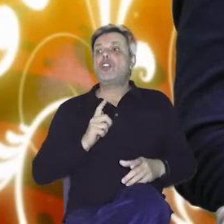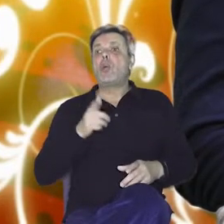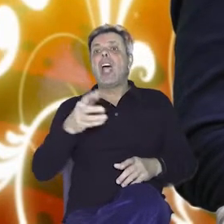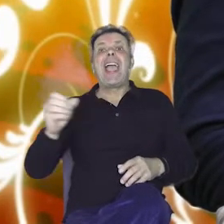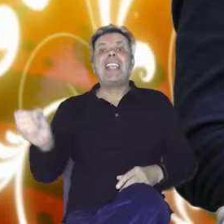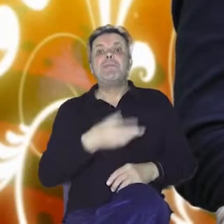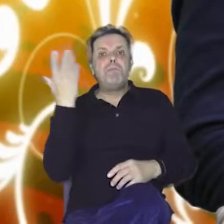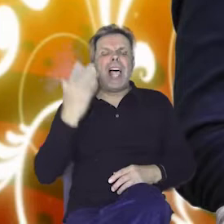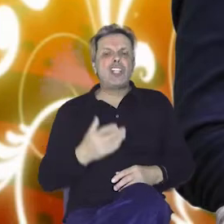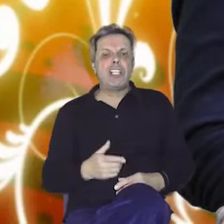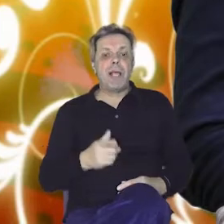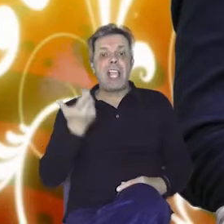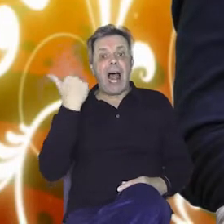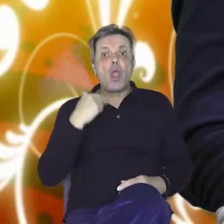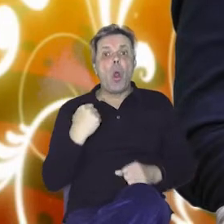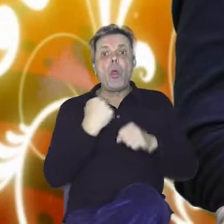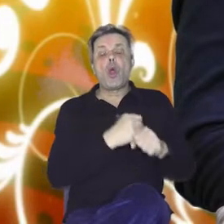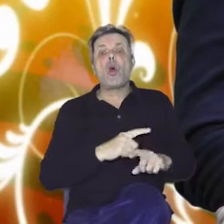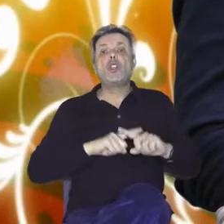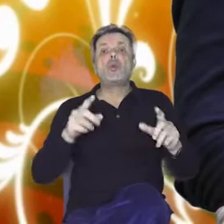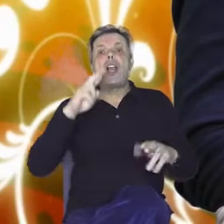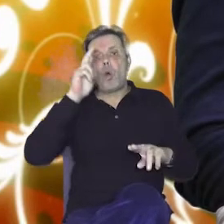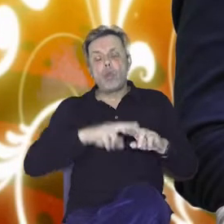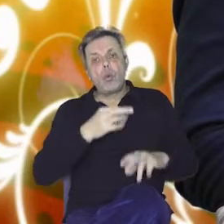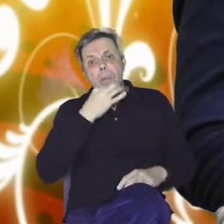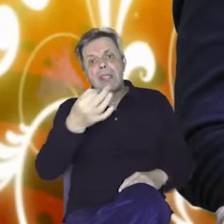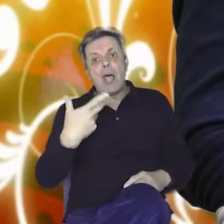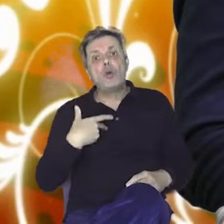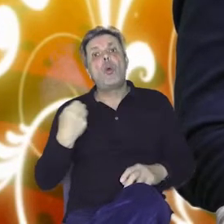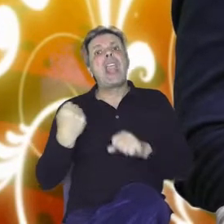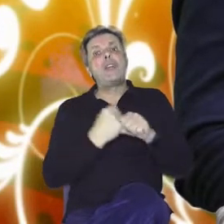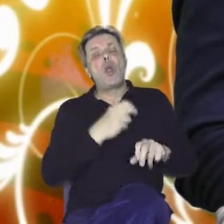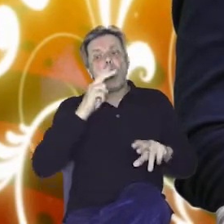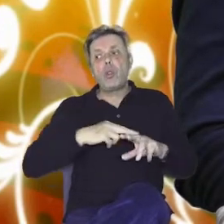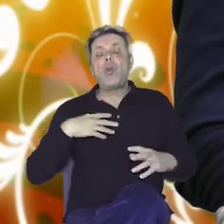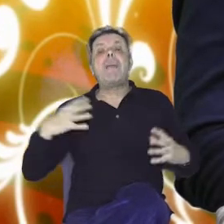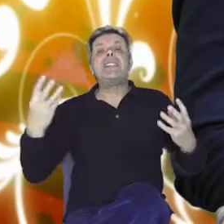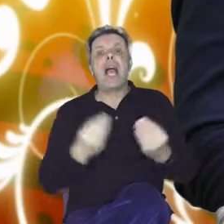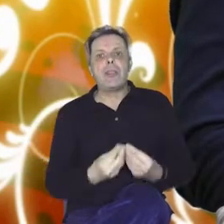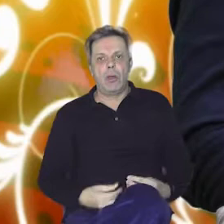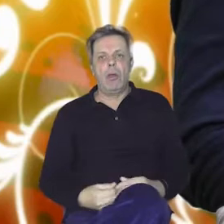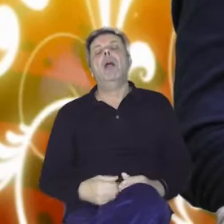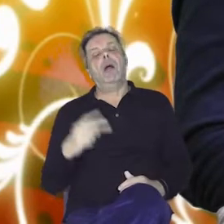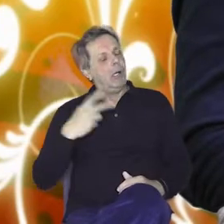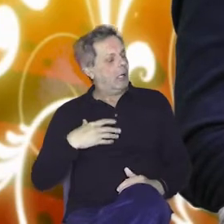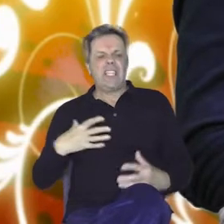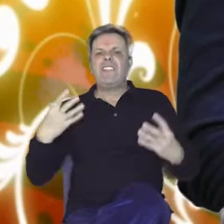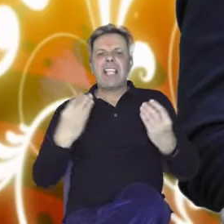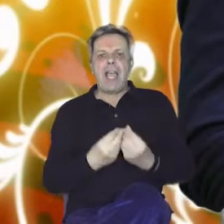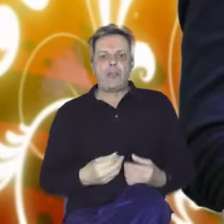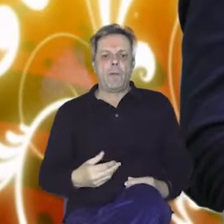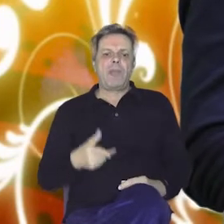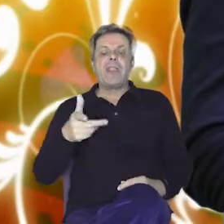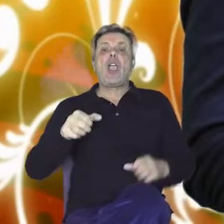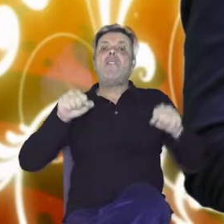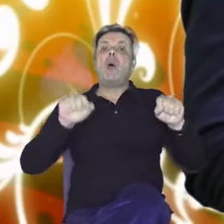donosi drugačiju odluku i onda pita da li ću ja donijeti odluku ili ćemo svi zajedno. Sad ćemo svi zajedno, a njegov autoritet je